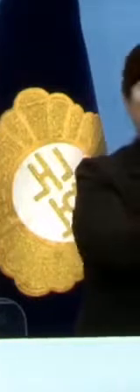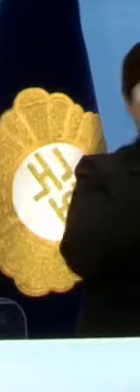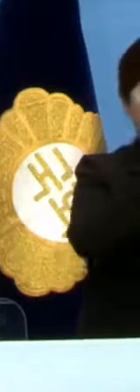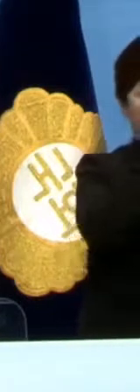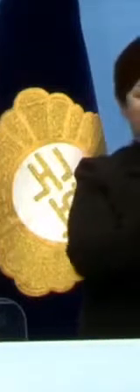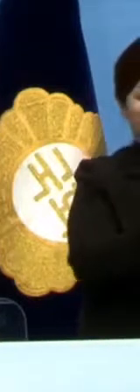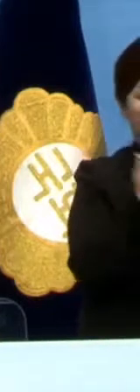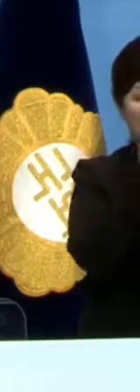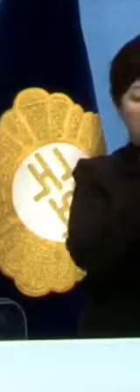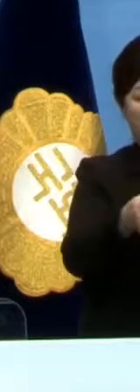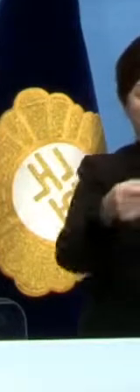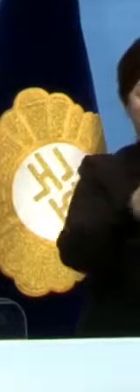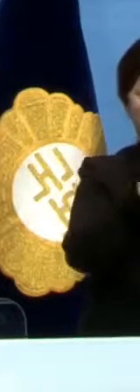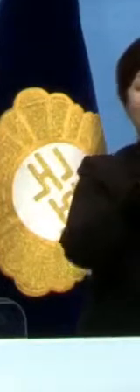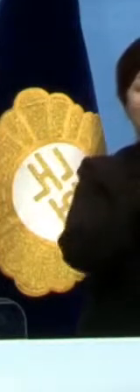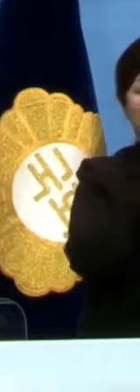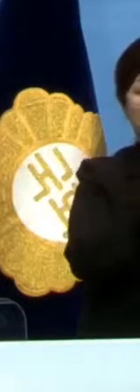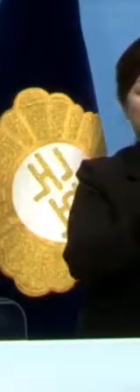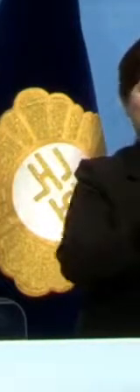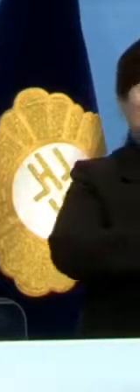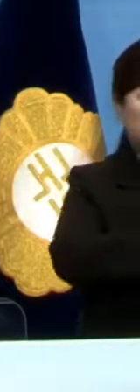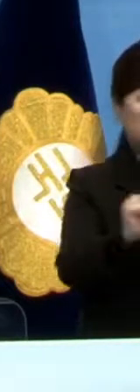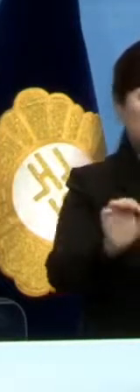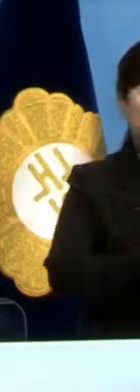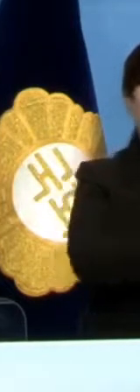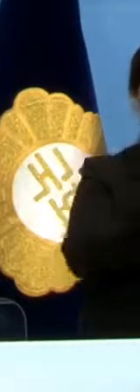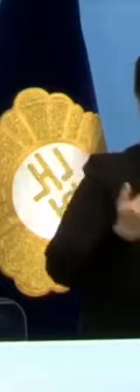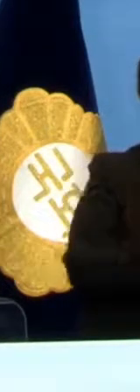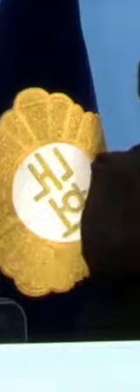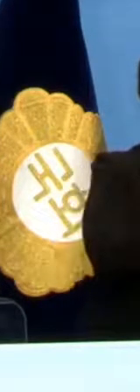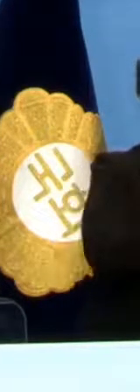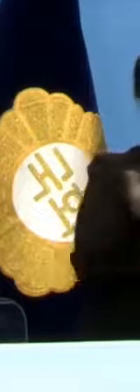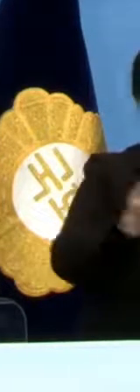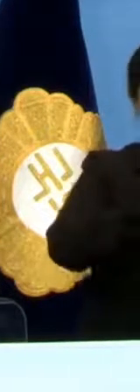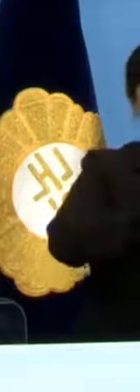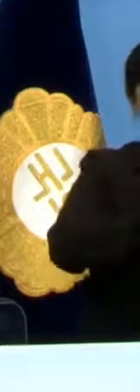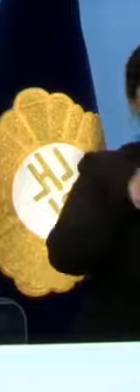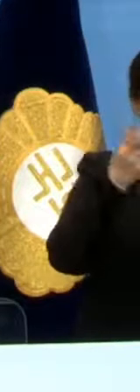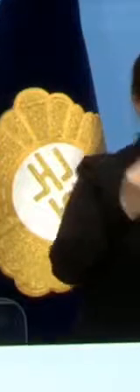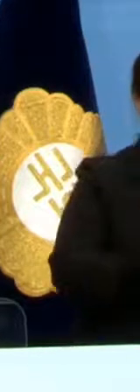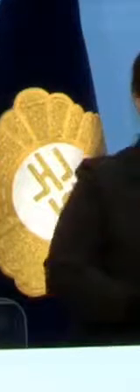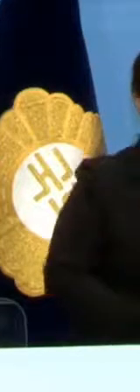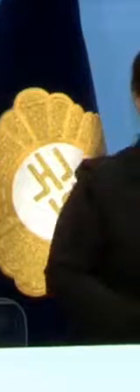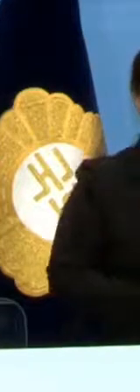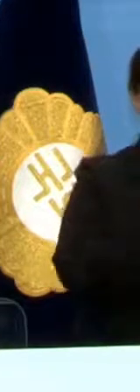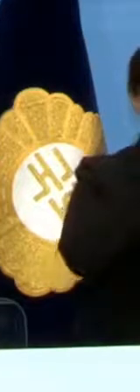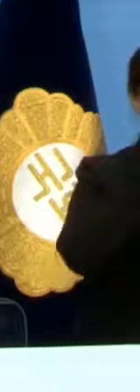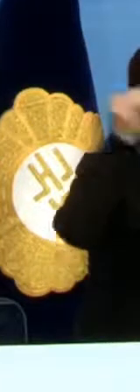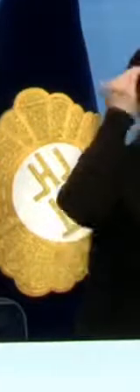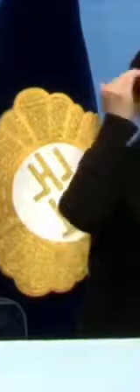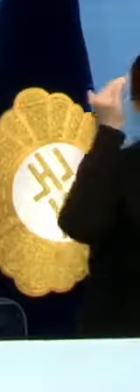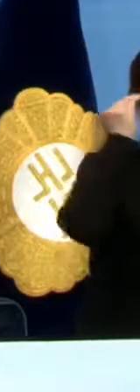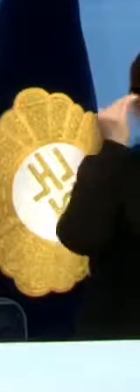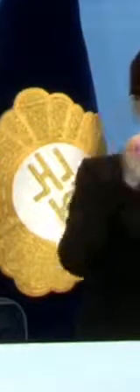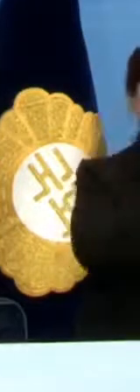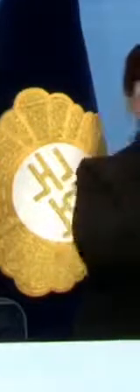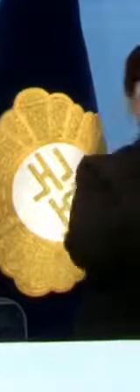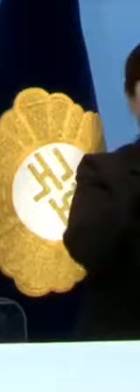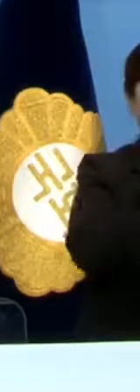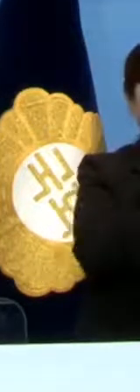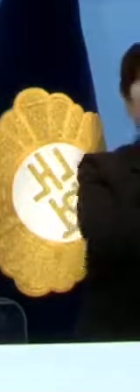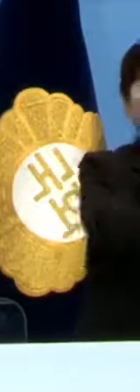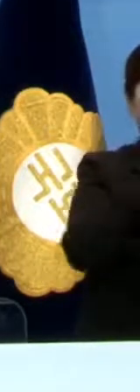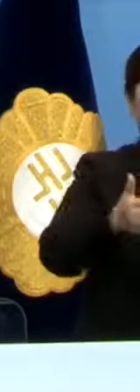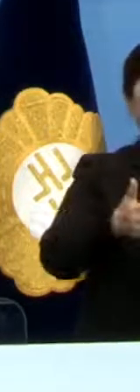해서 아주 활발하게 경제가 돌아가고 일자리가 넘쳐나오고 정말 대한민국의 제2의